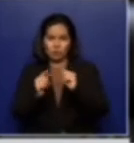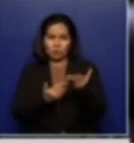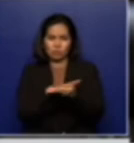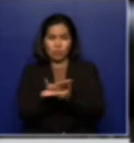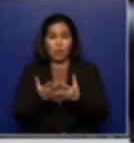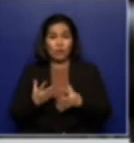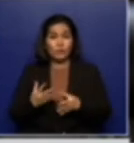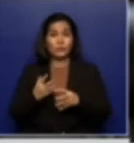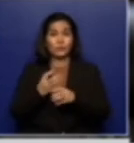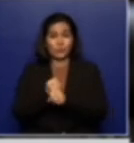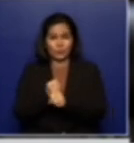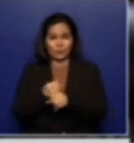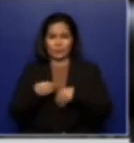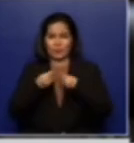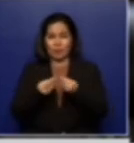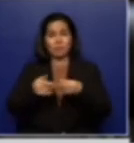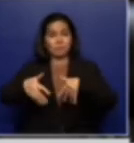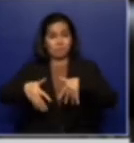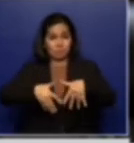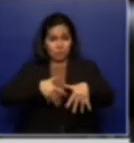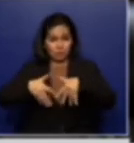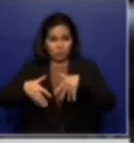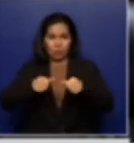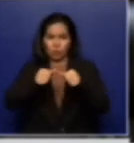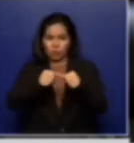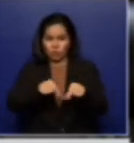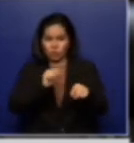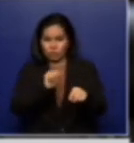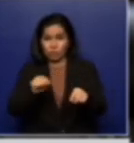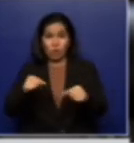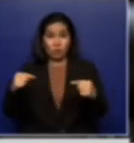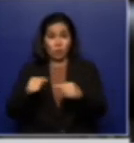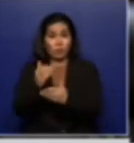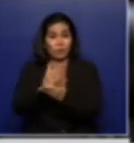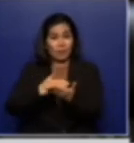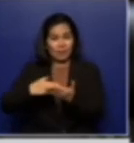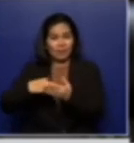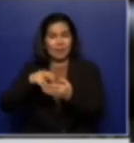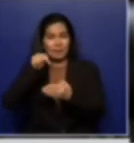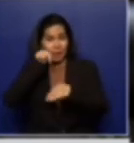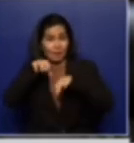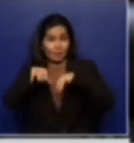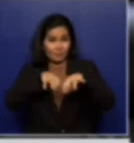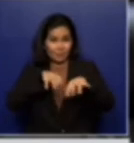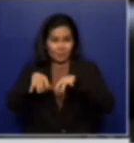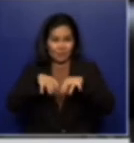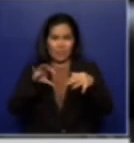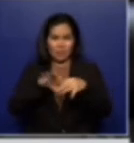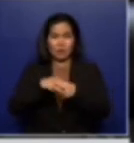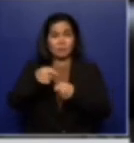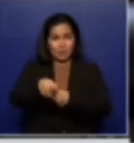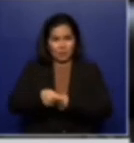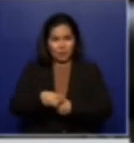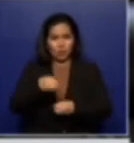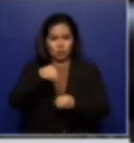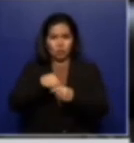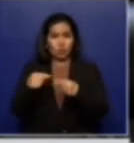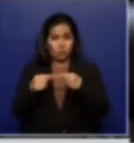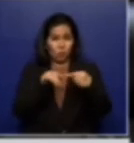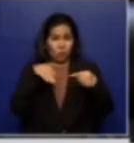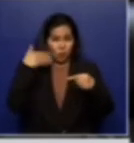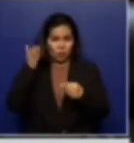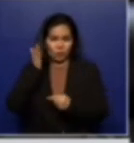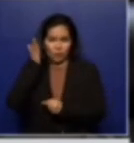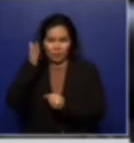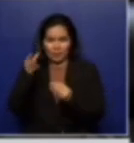าให้พี่น้องประชาชนที่อาศัยอยู่ในที่ชลประทานให้อยู่ต่อก่อนแล้วจะจัดสรรที่ดินให้ทำ